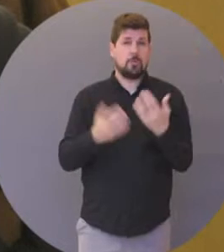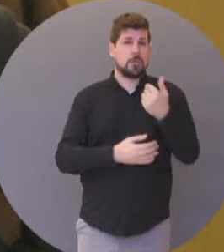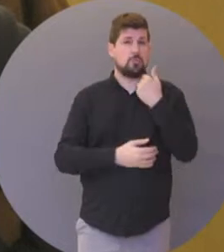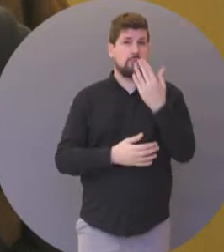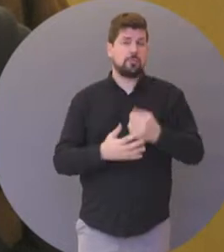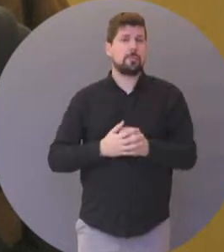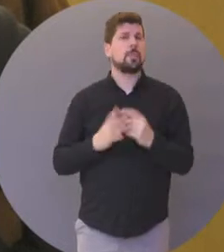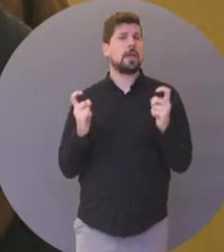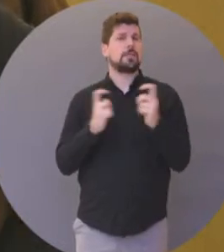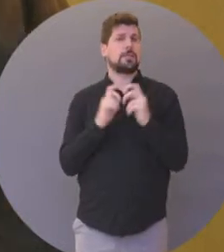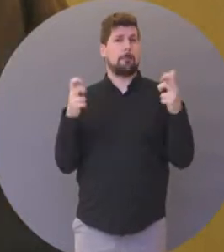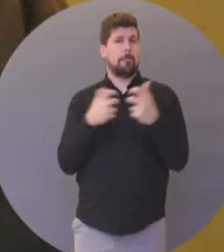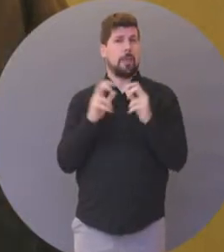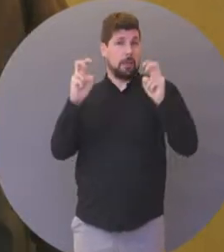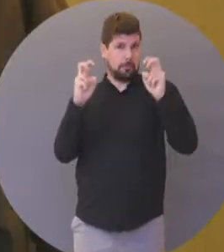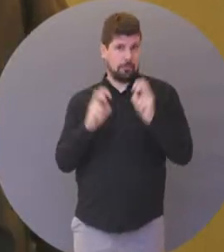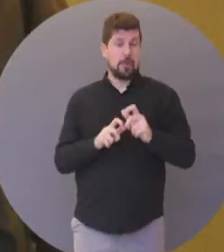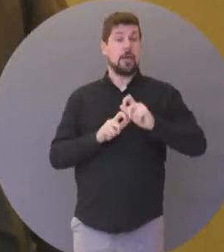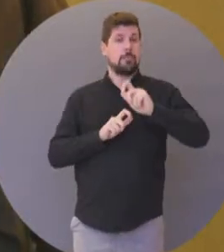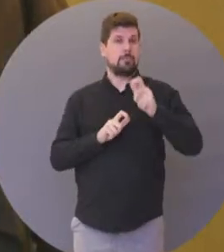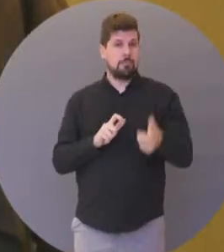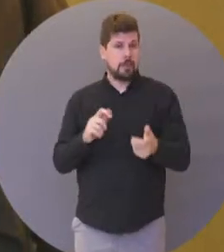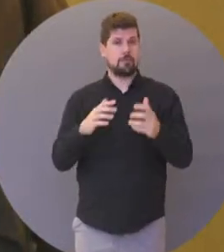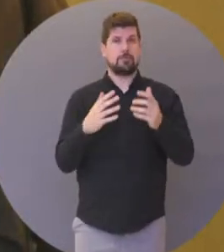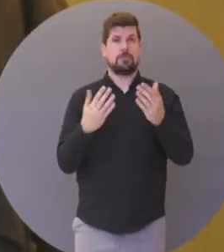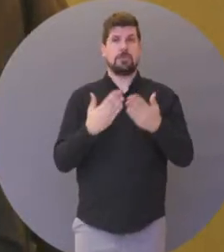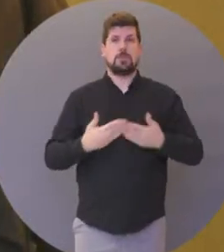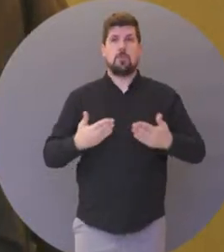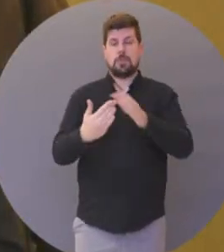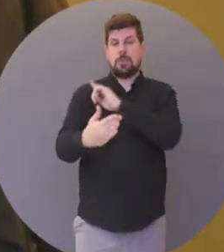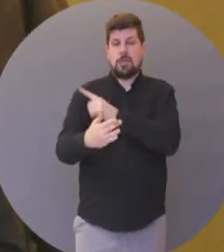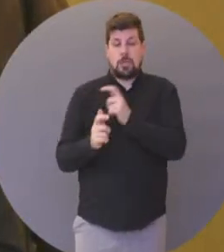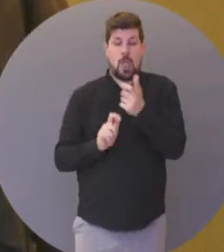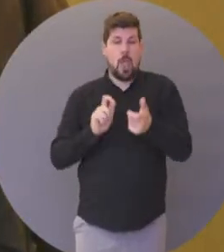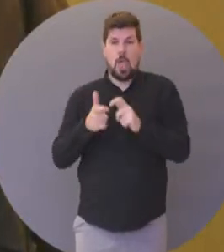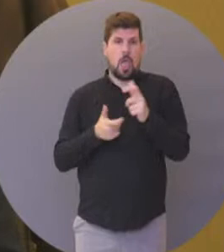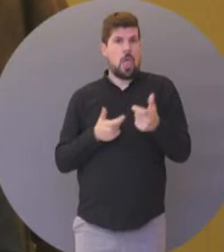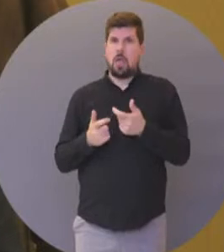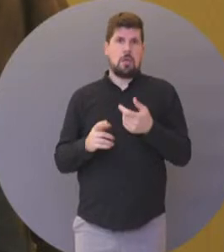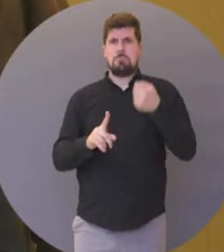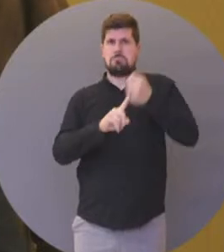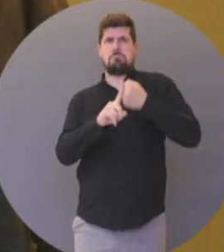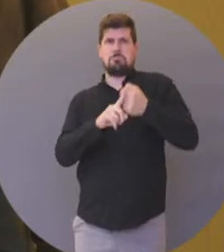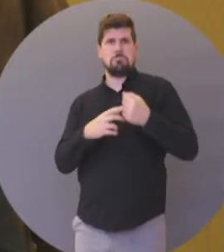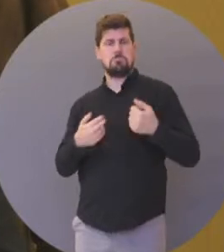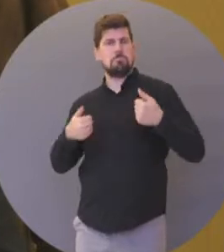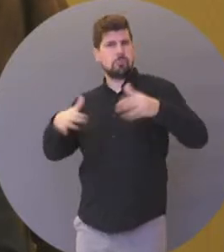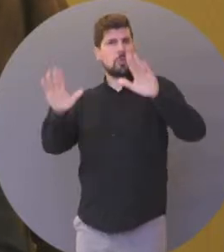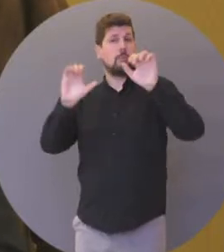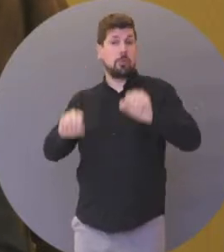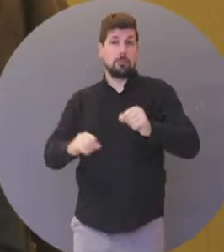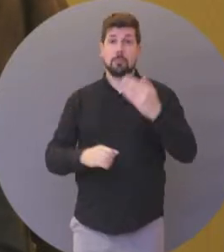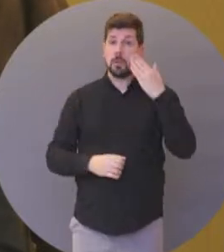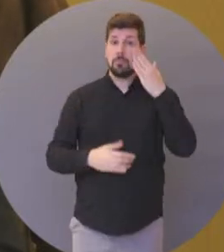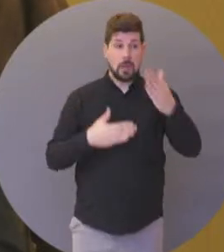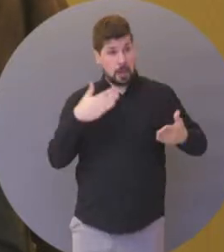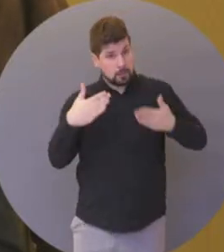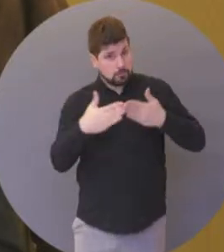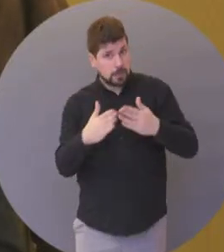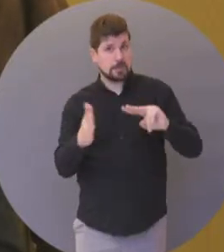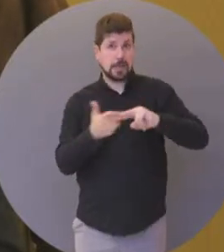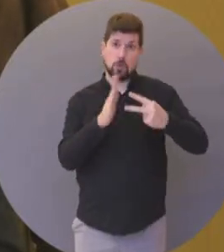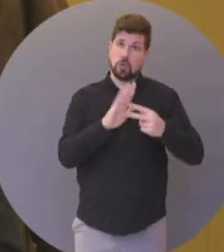moins cher contribuera à lutter contre la précarité énergétique alors s'il n'y a pas d'impasse technologique économique